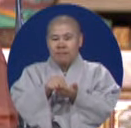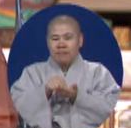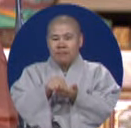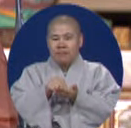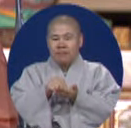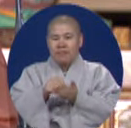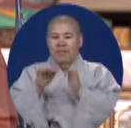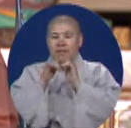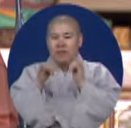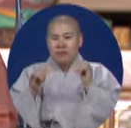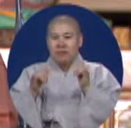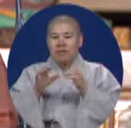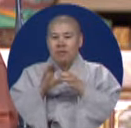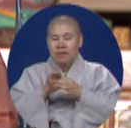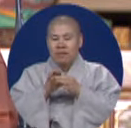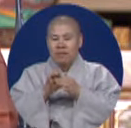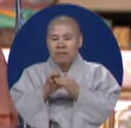인류의